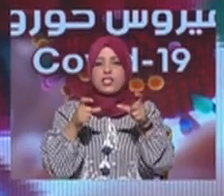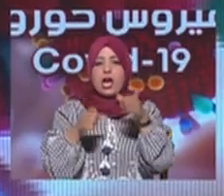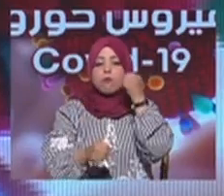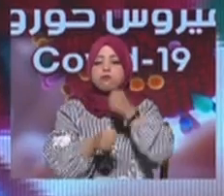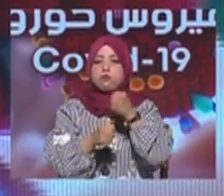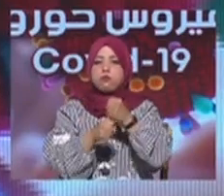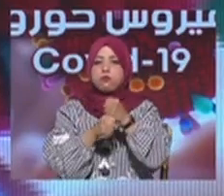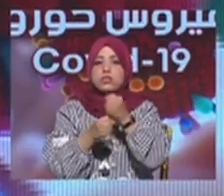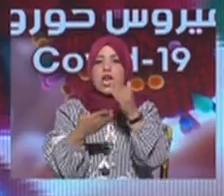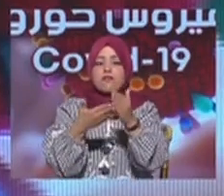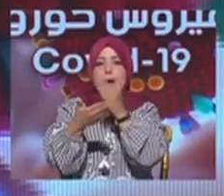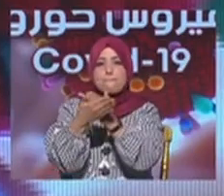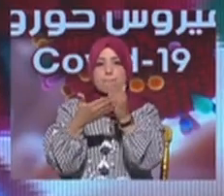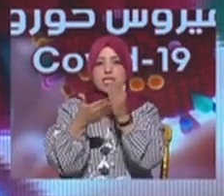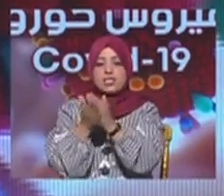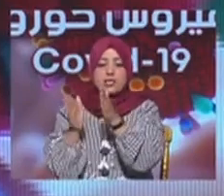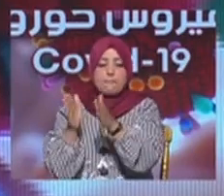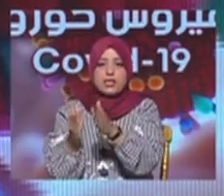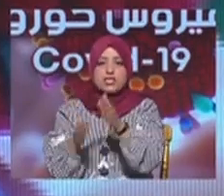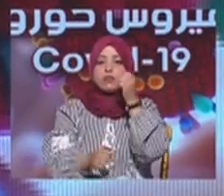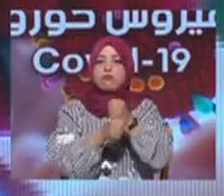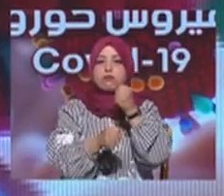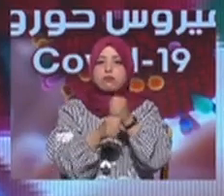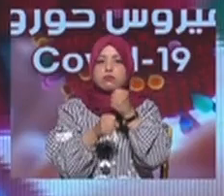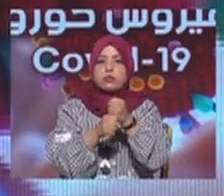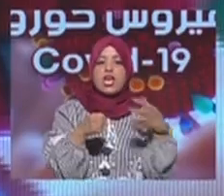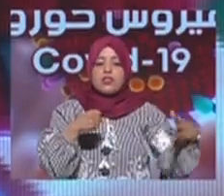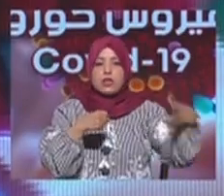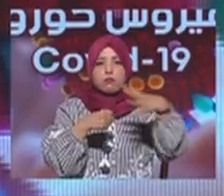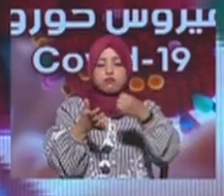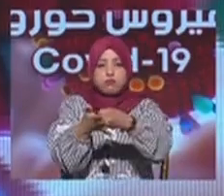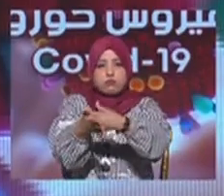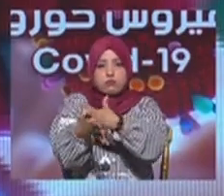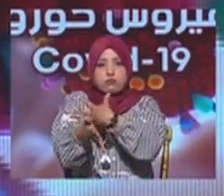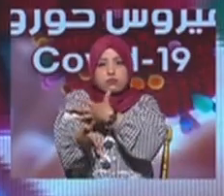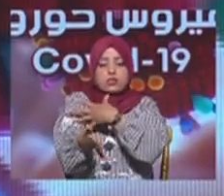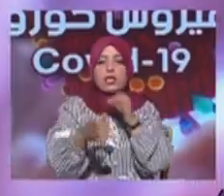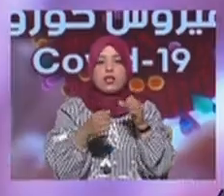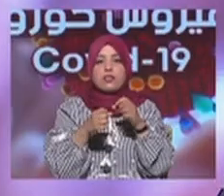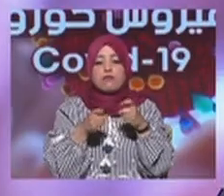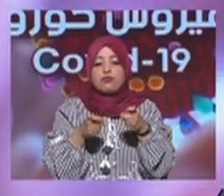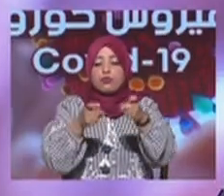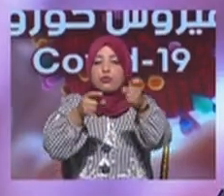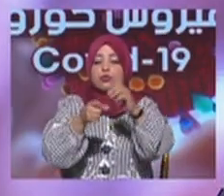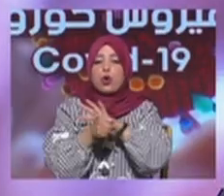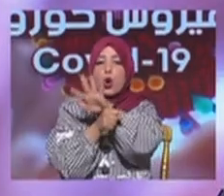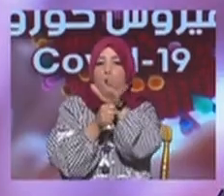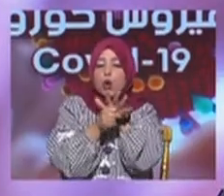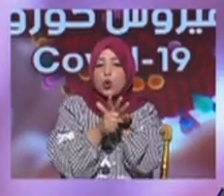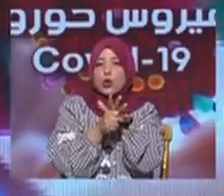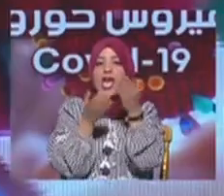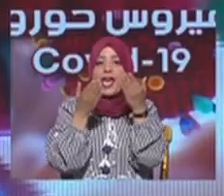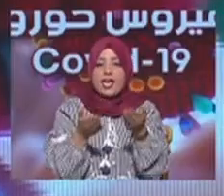عليه. جين اس هذا يخلي الفيروس اللي يلصق للسيلول ويدخل للسيلول، دونك الجين اس هذايا كي تصير